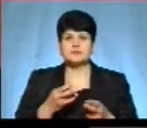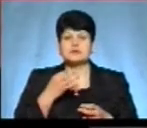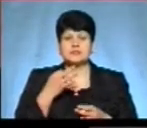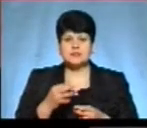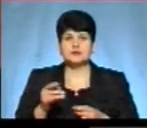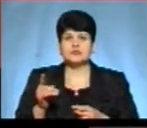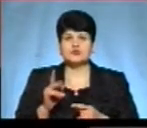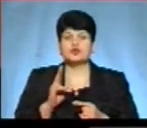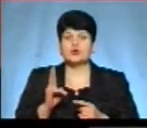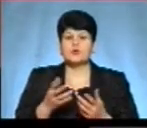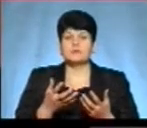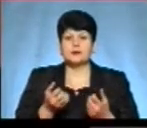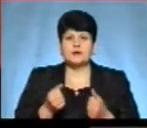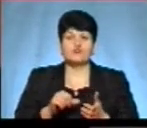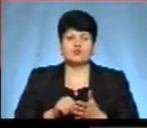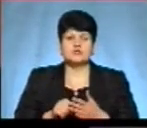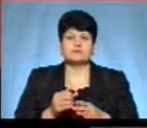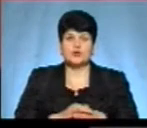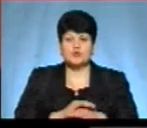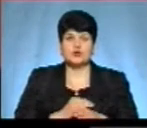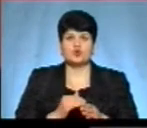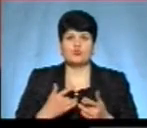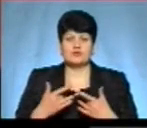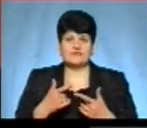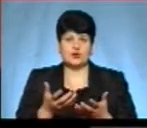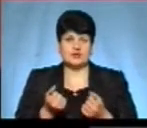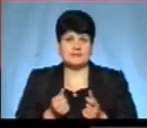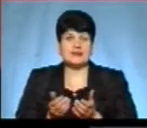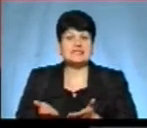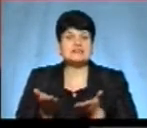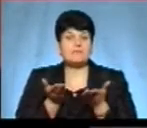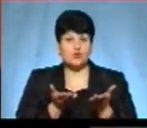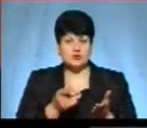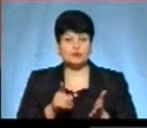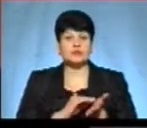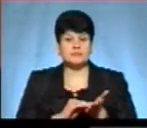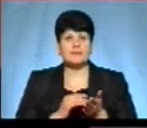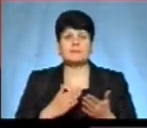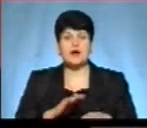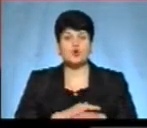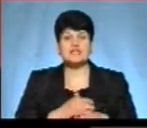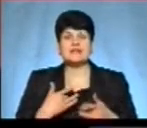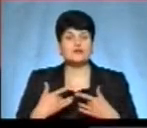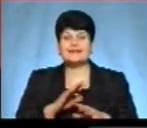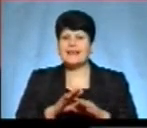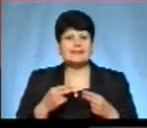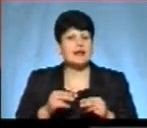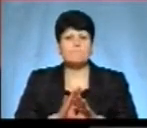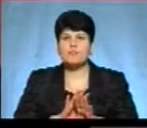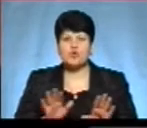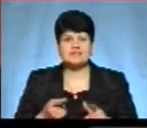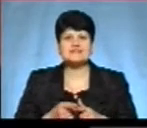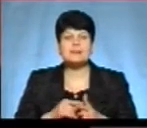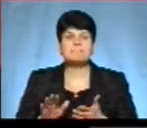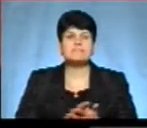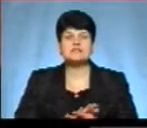звичайно, ті, хто брали участь в благодійному концерті, вони отримували запрошення, так? На якому було вказано, що це благодійний концерт, не для продажу, тобто це